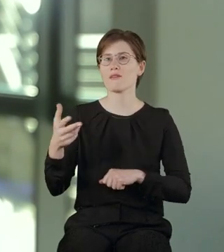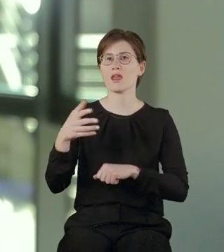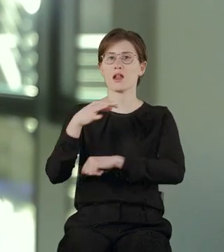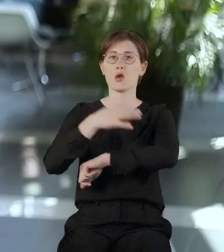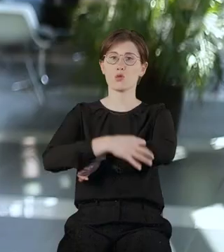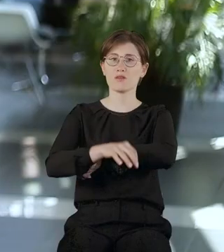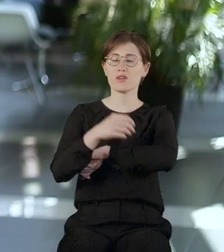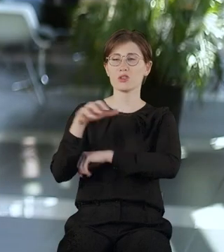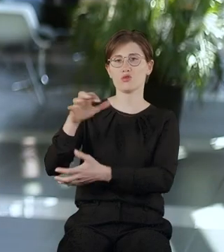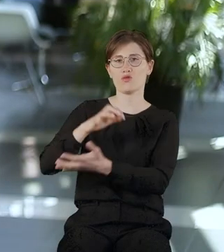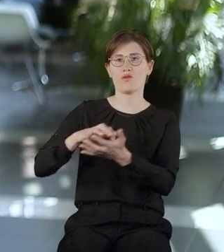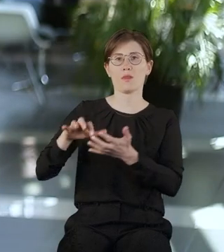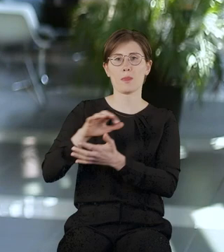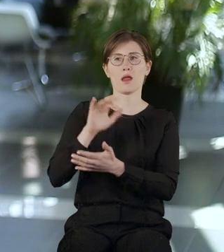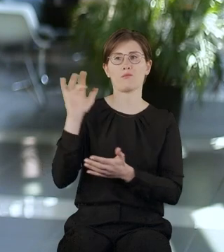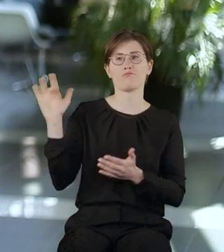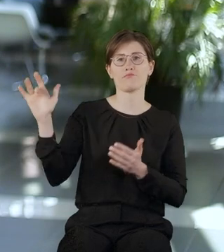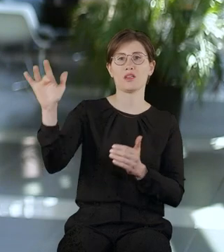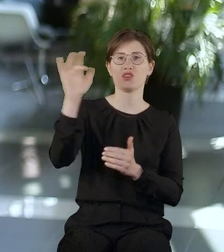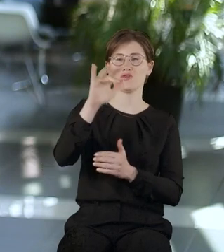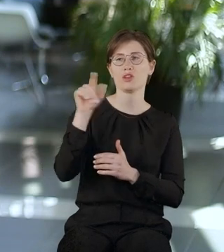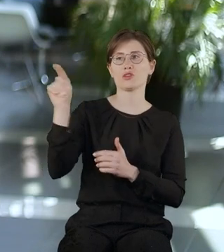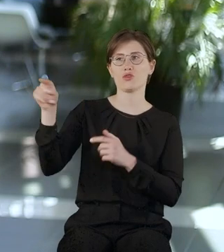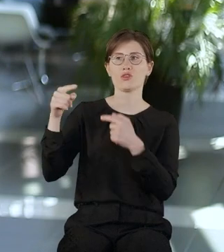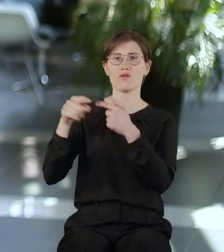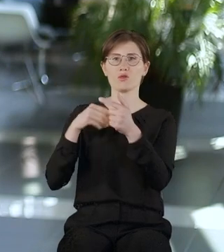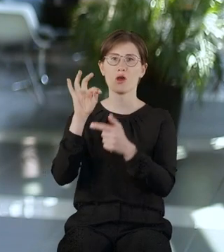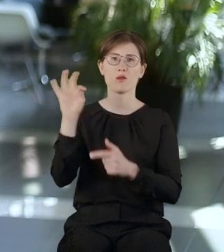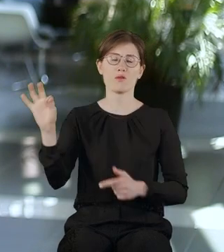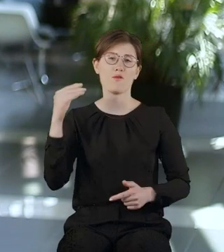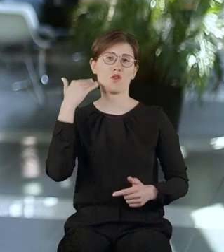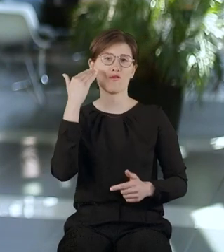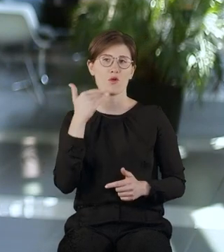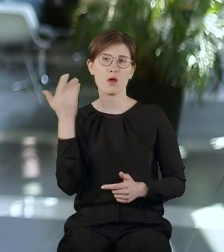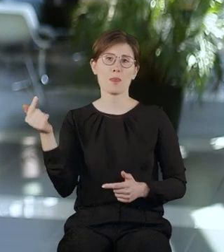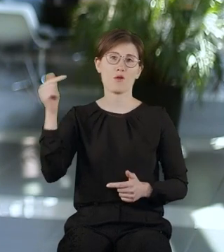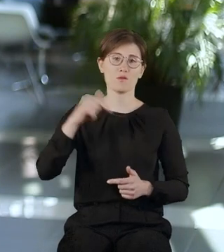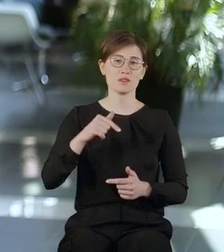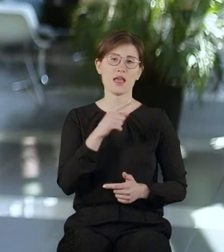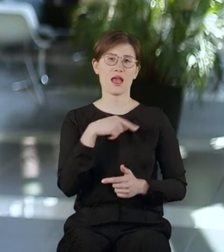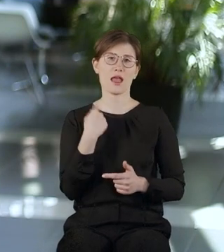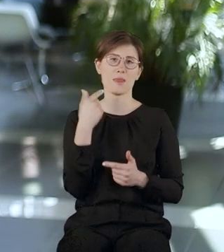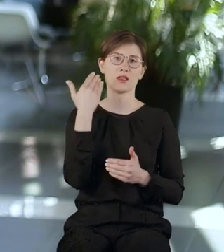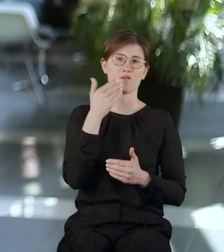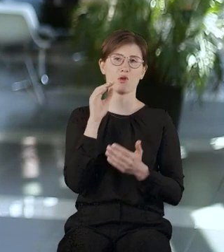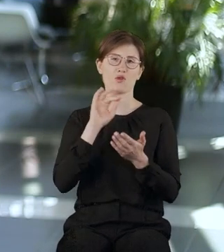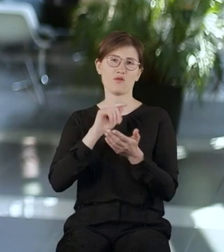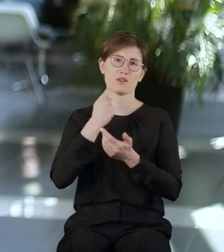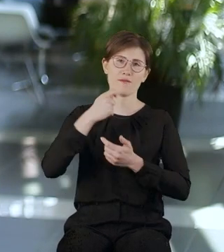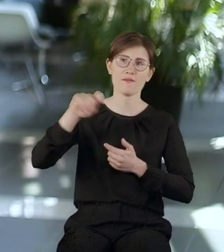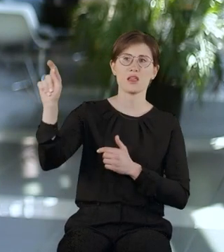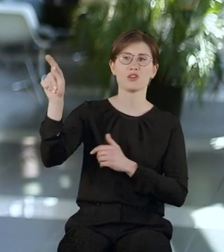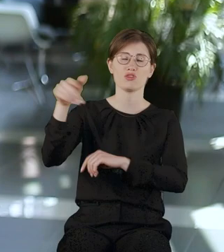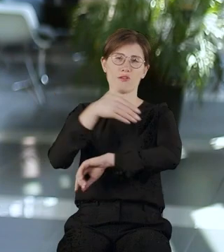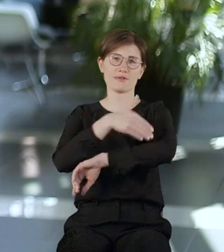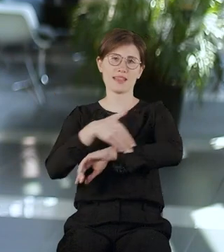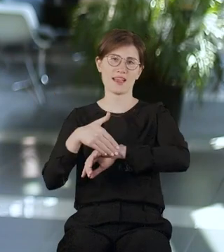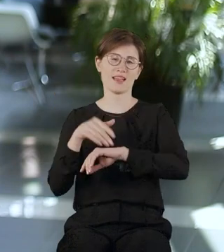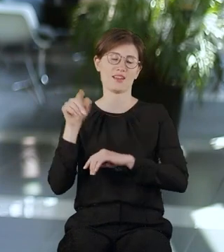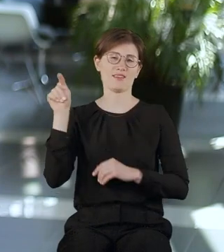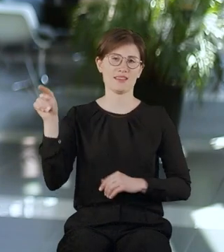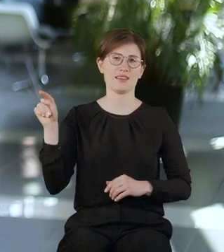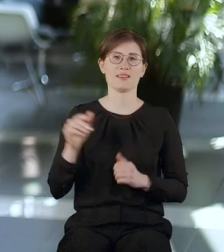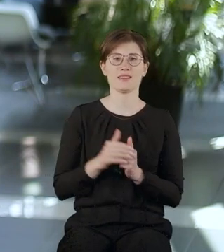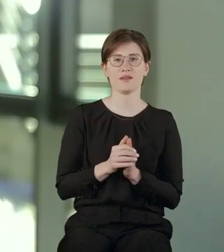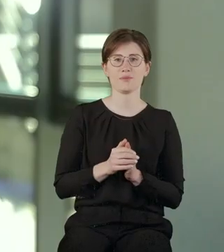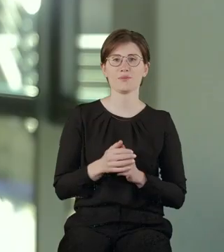na świecie, które przysyłają do nas wykładowców. Nasi wykładowcy jeżdżą rzecz jasna z tymi wykładami za granicę, również do